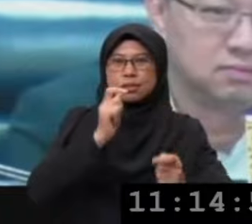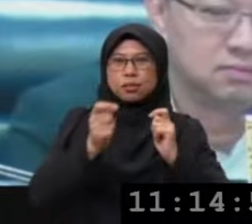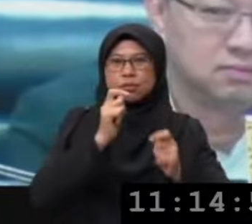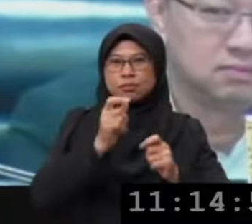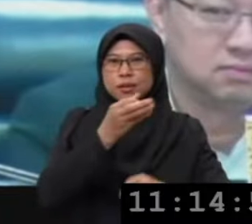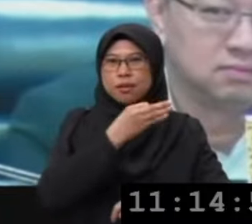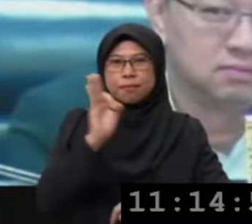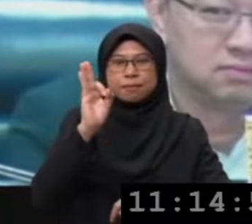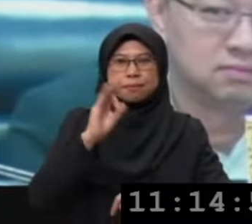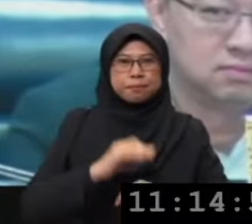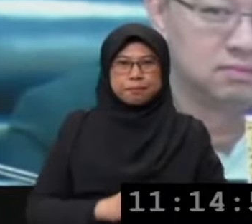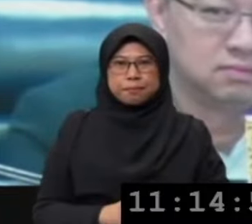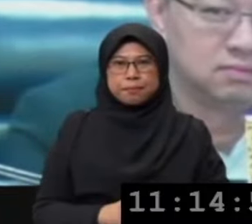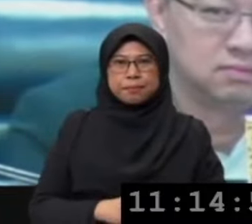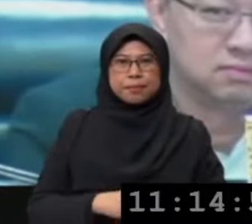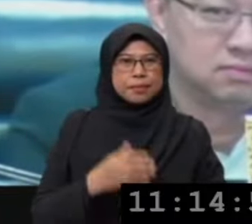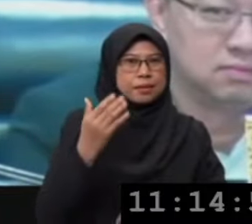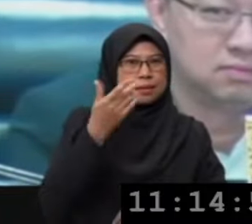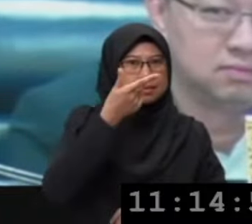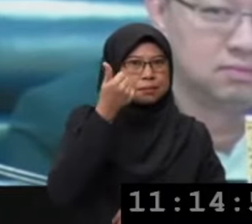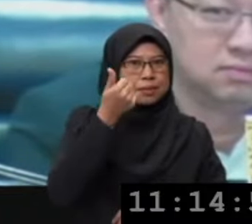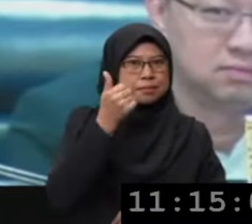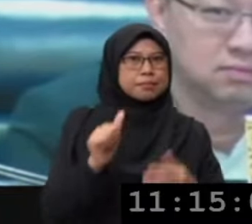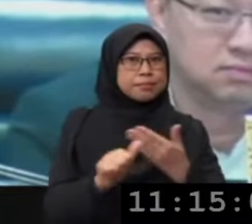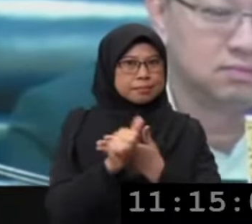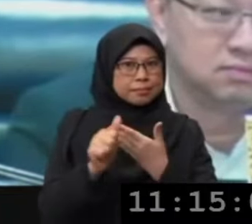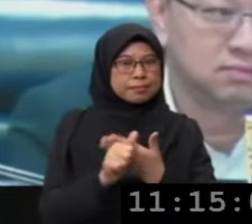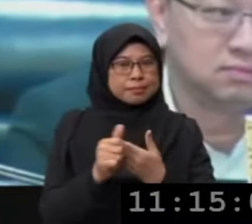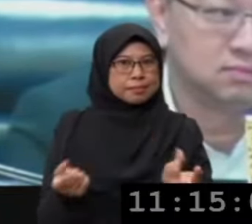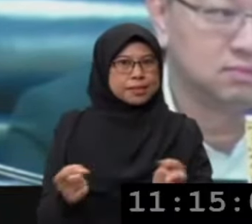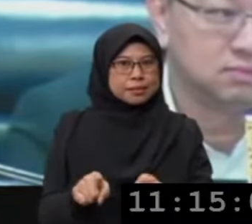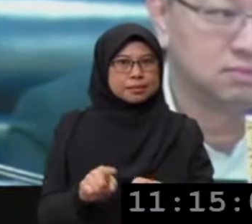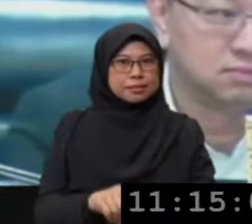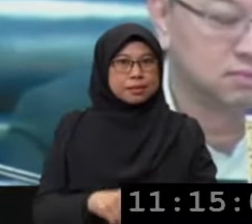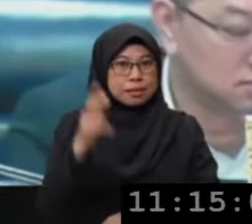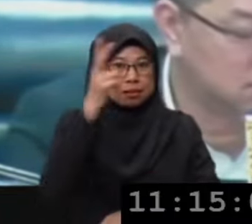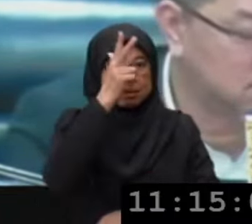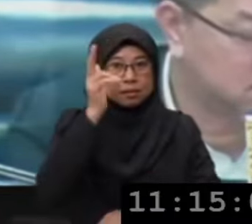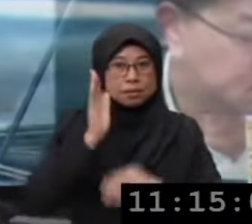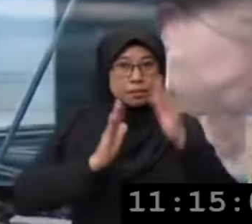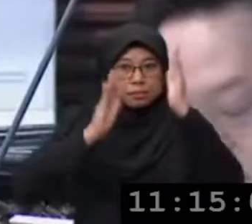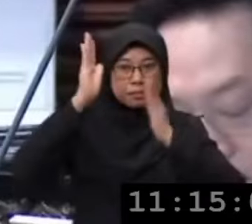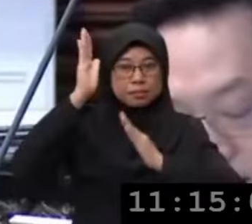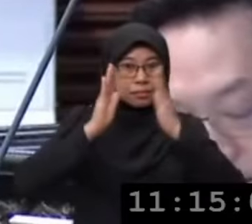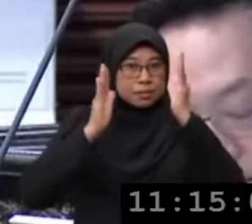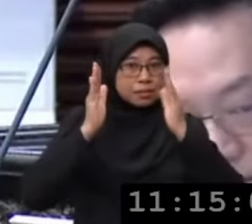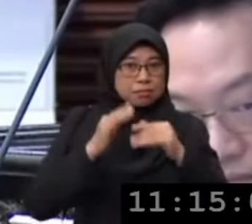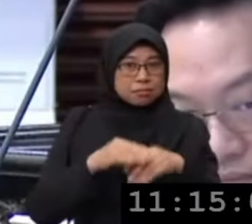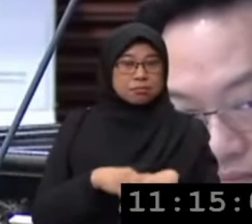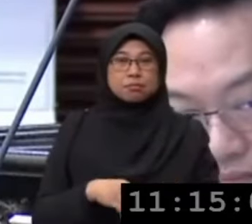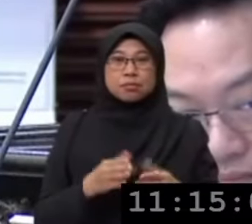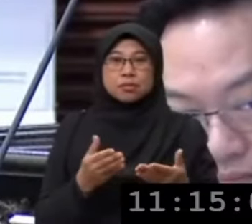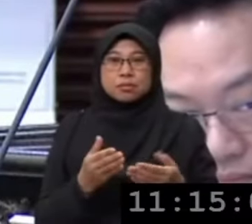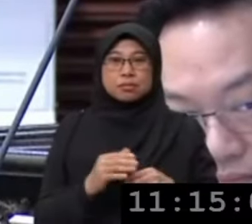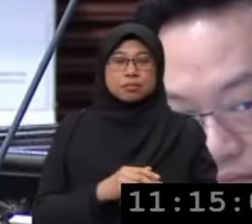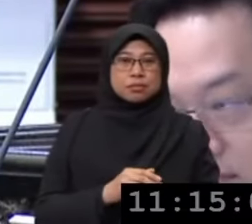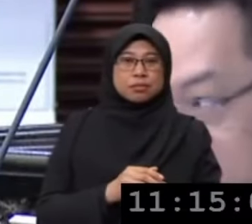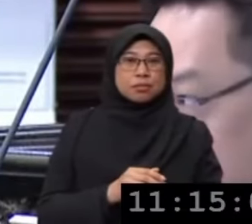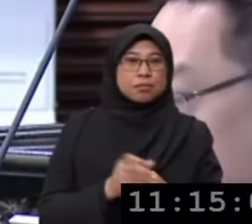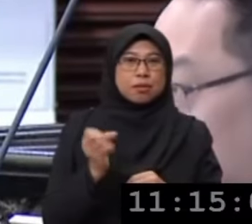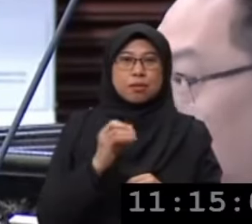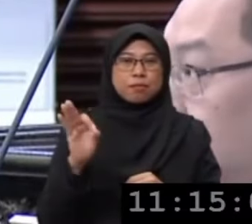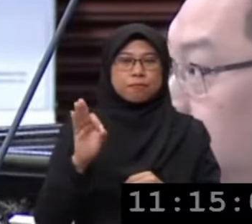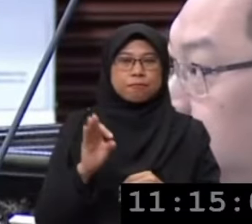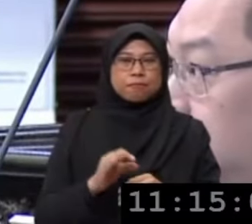kerana katanya membawa mudarat Adakah kerajaan Malaysia ke arah tu untuk menutup tiktok atau mana-mana sosial media